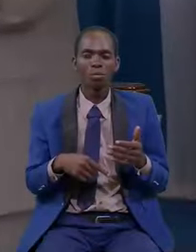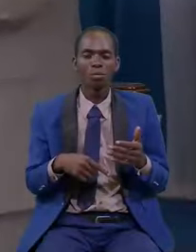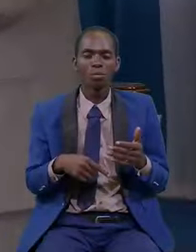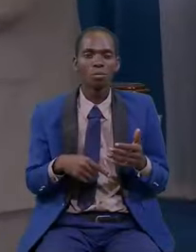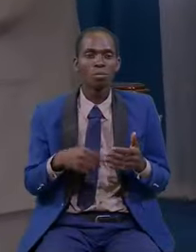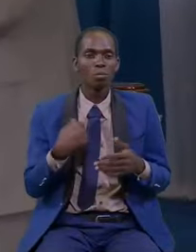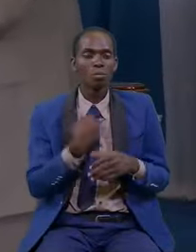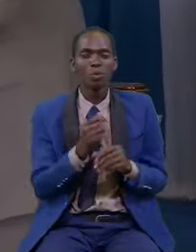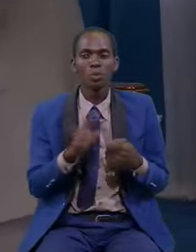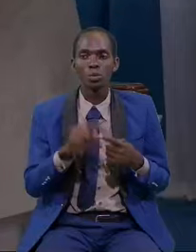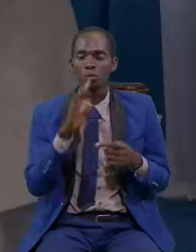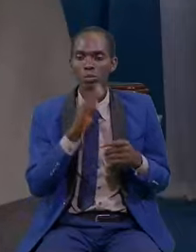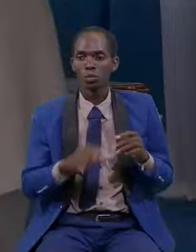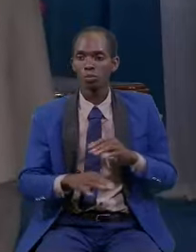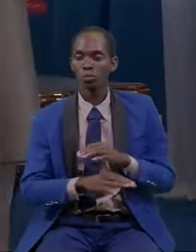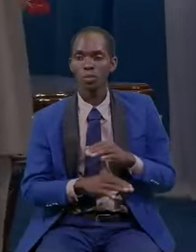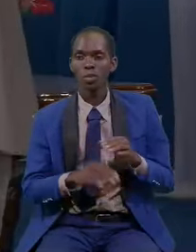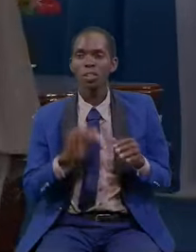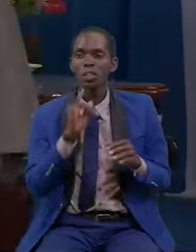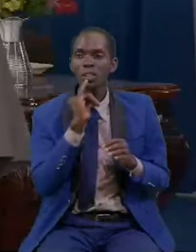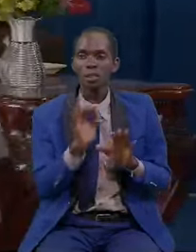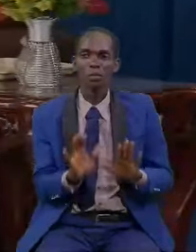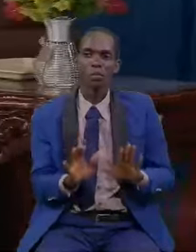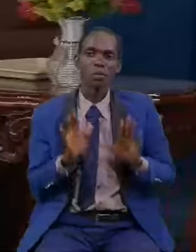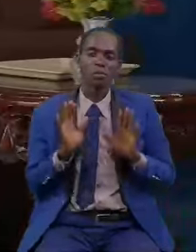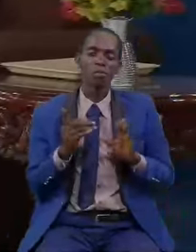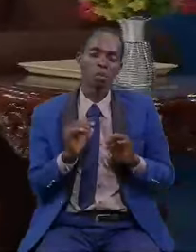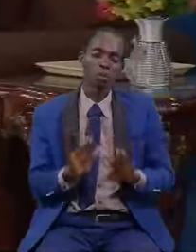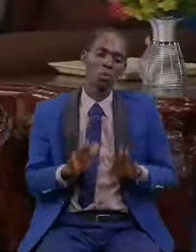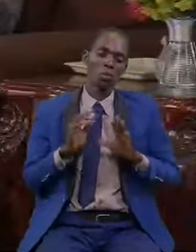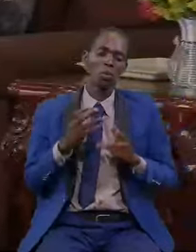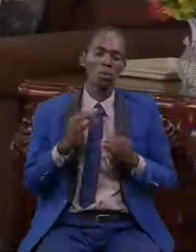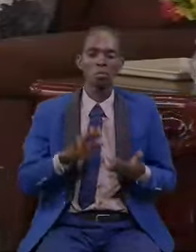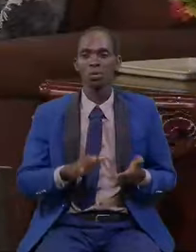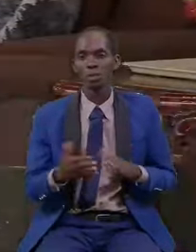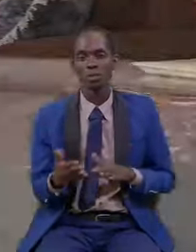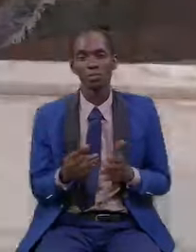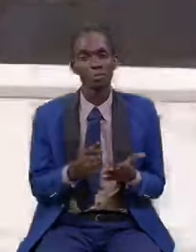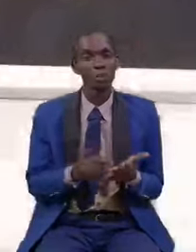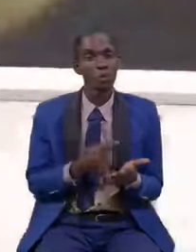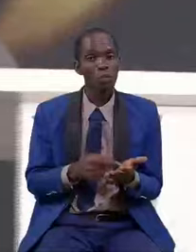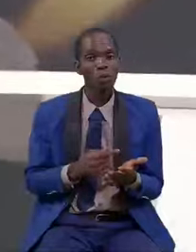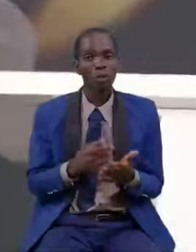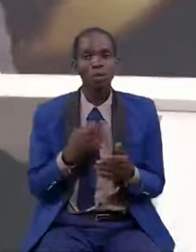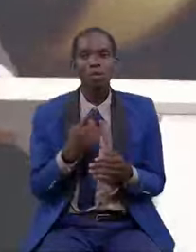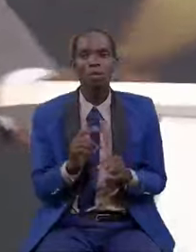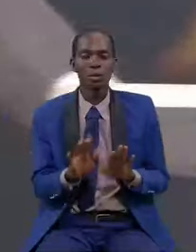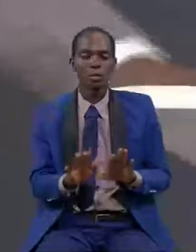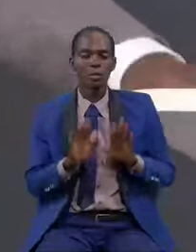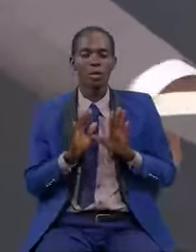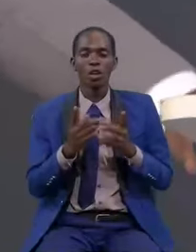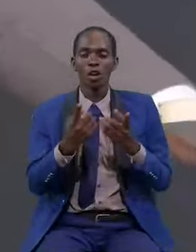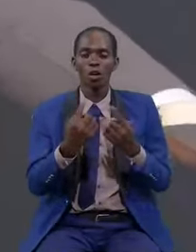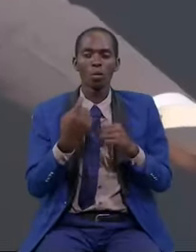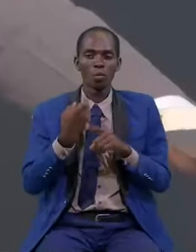la servitude, c'est la crainte. La crainte de la mort. Parfois, la crainte provient du